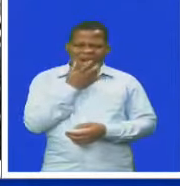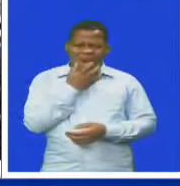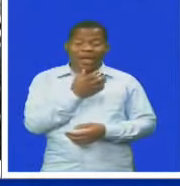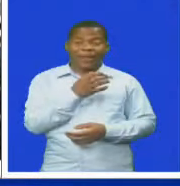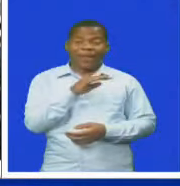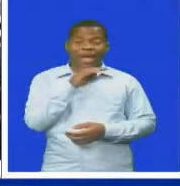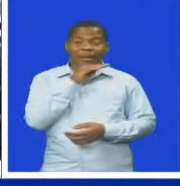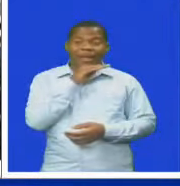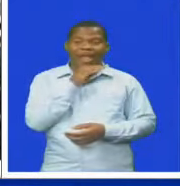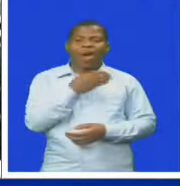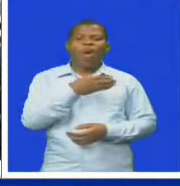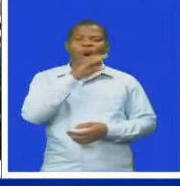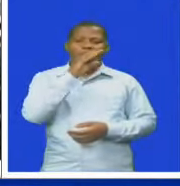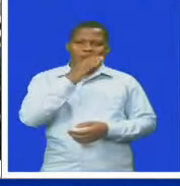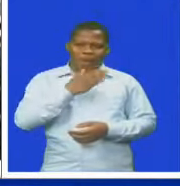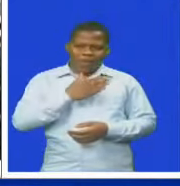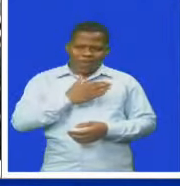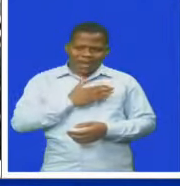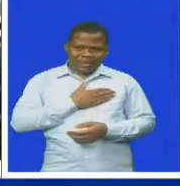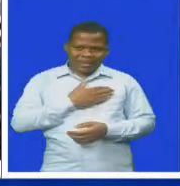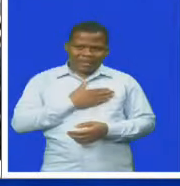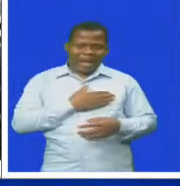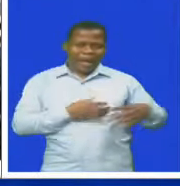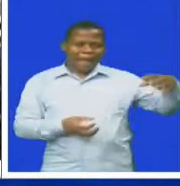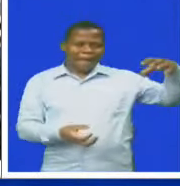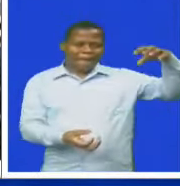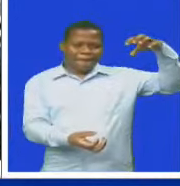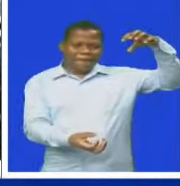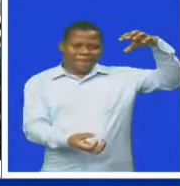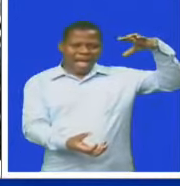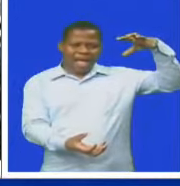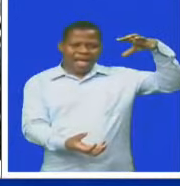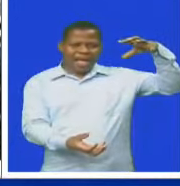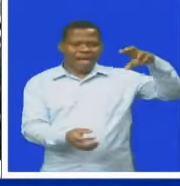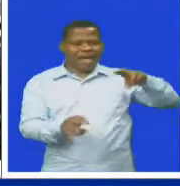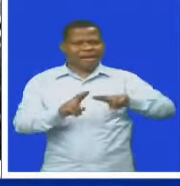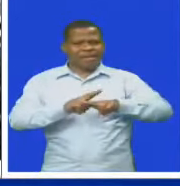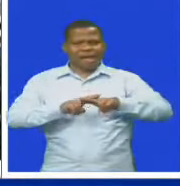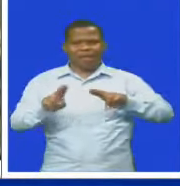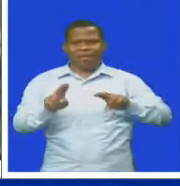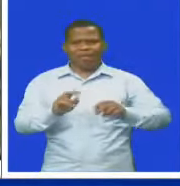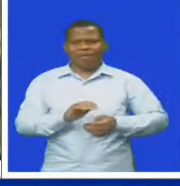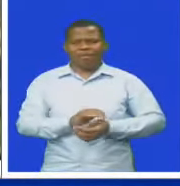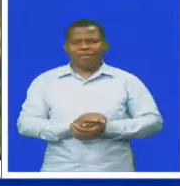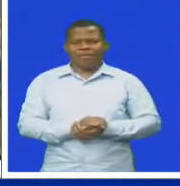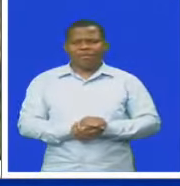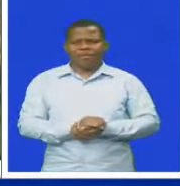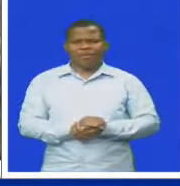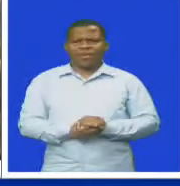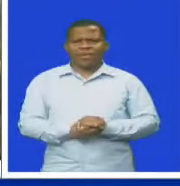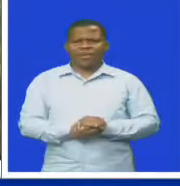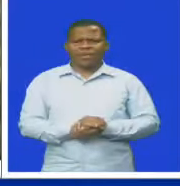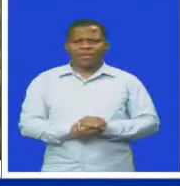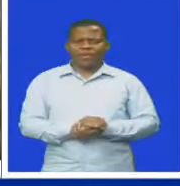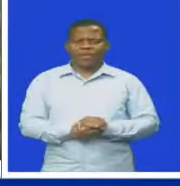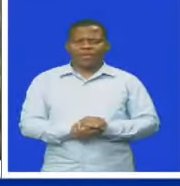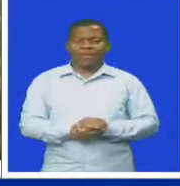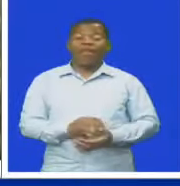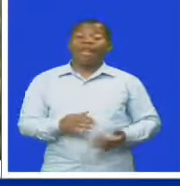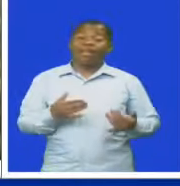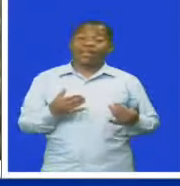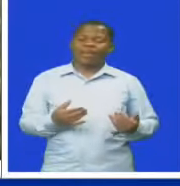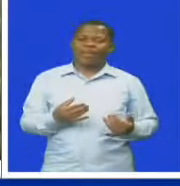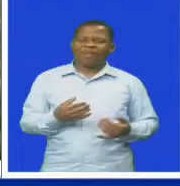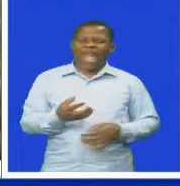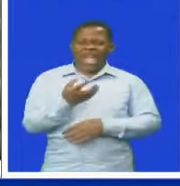longlomunye webaphathi ukukhulume lokunakacocisana netinza telta lomsakado Lanzela kushisa lokusezingeni